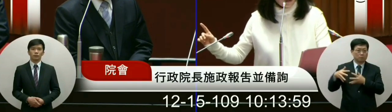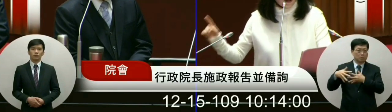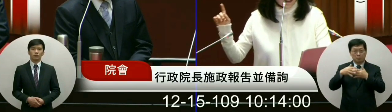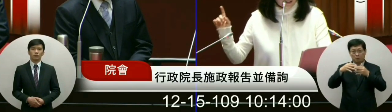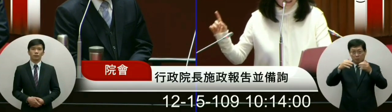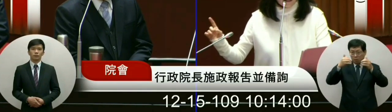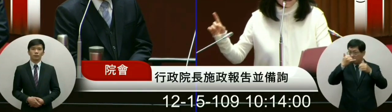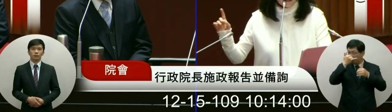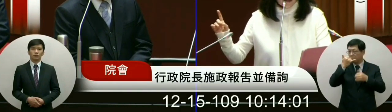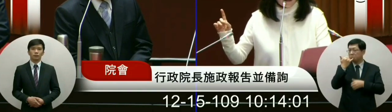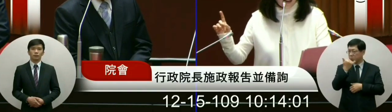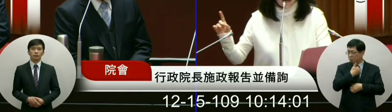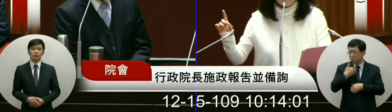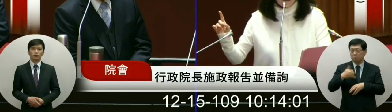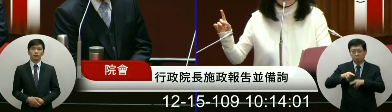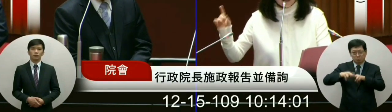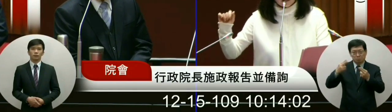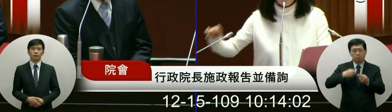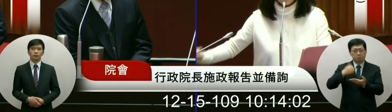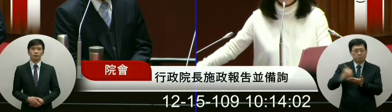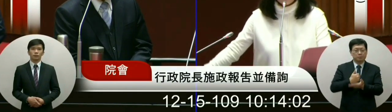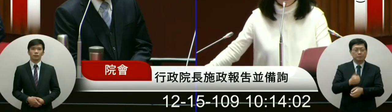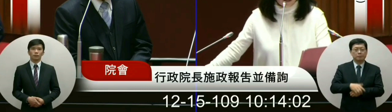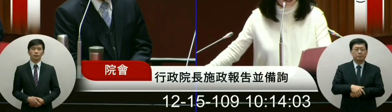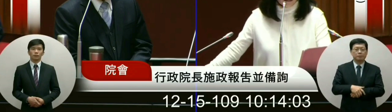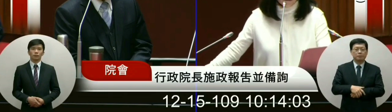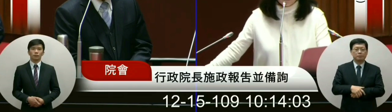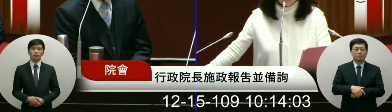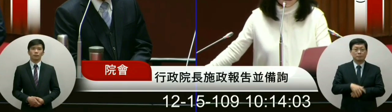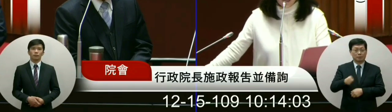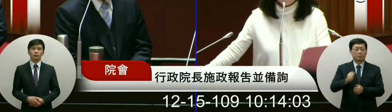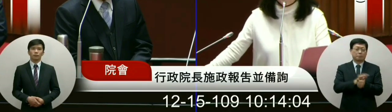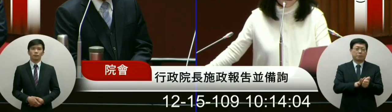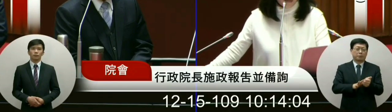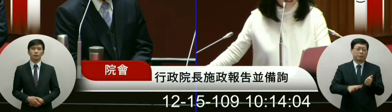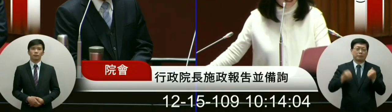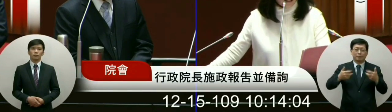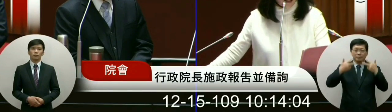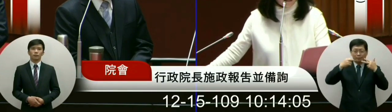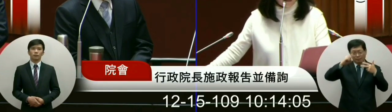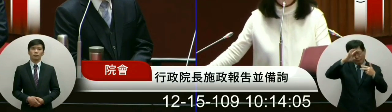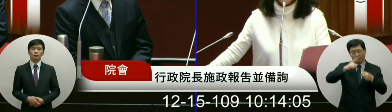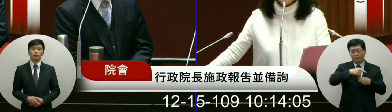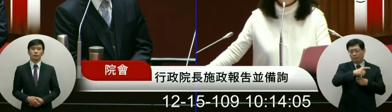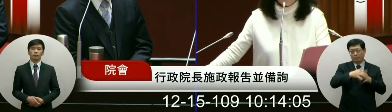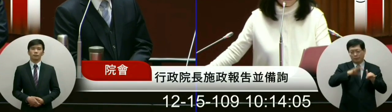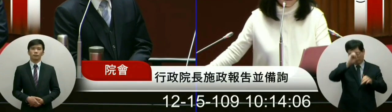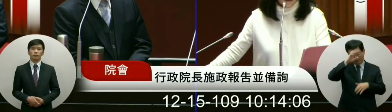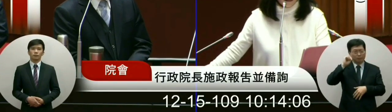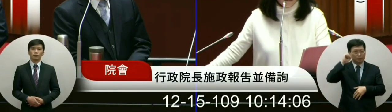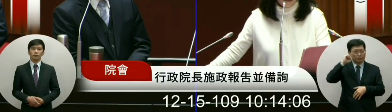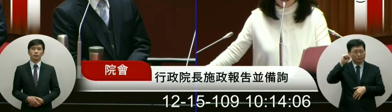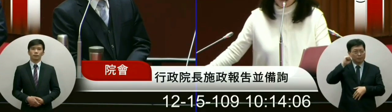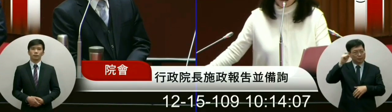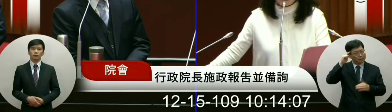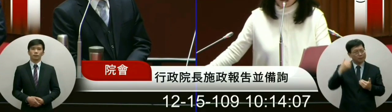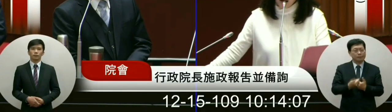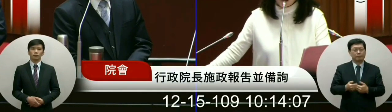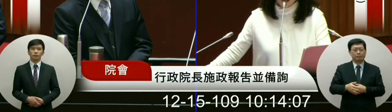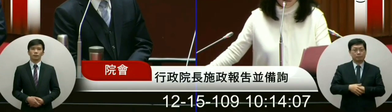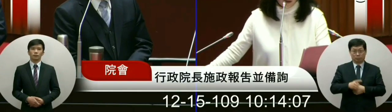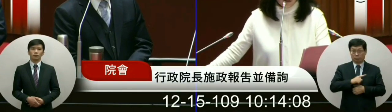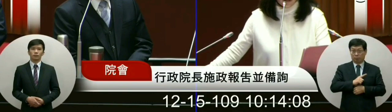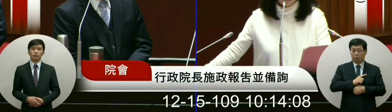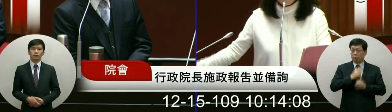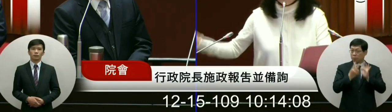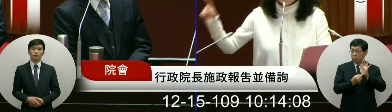猪可能要开放进口，这引起了在野的民进党的抗议。民进党